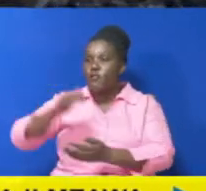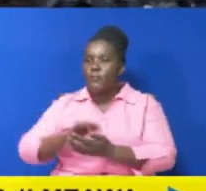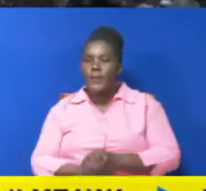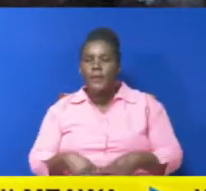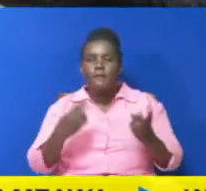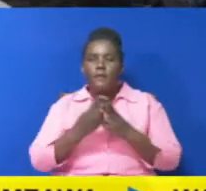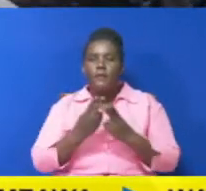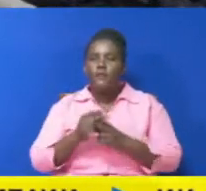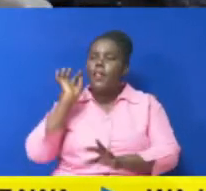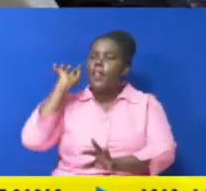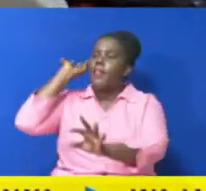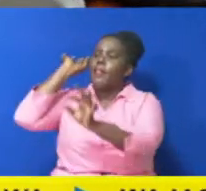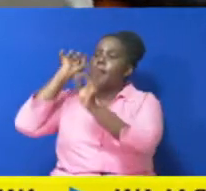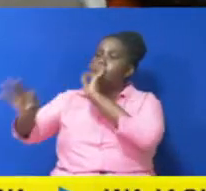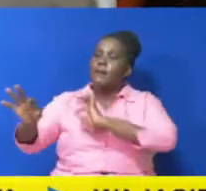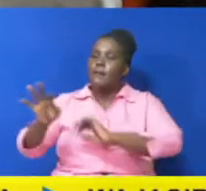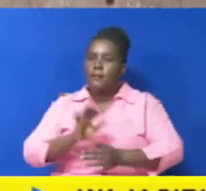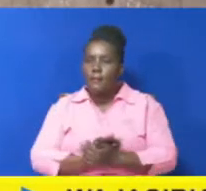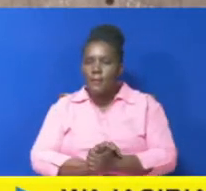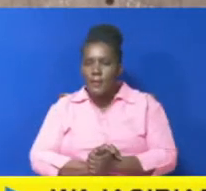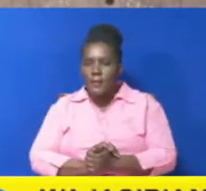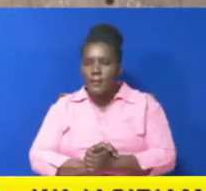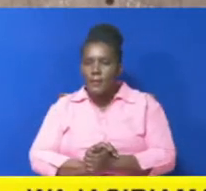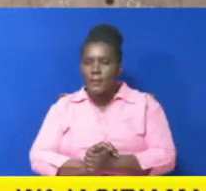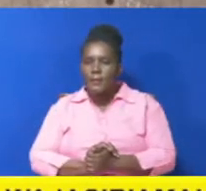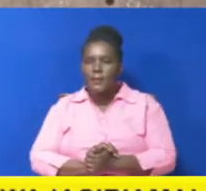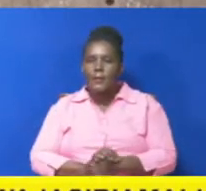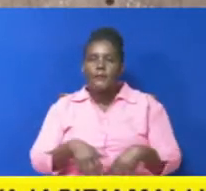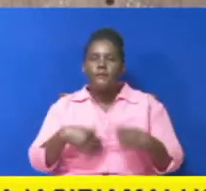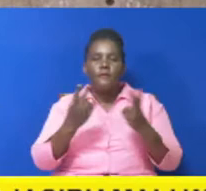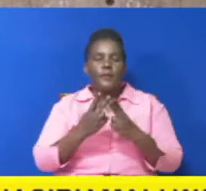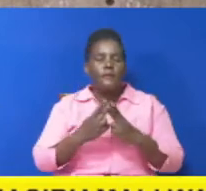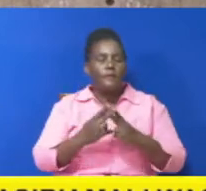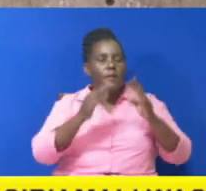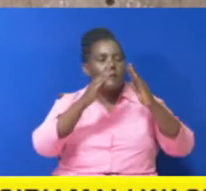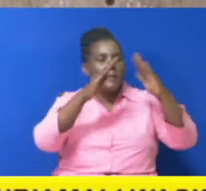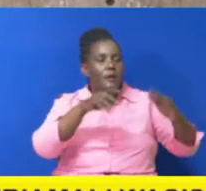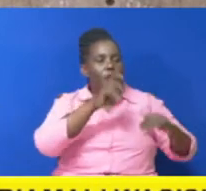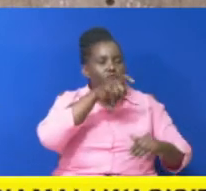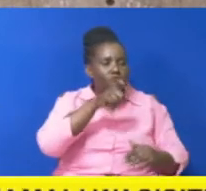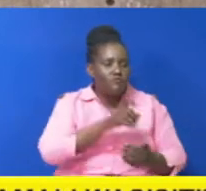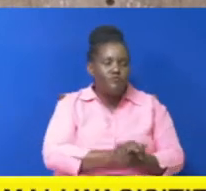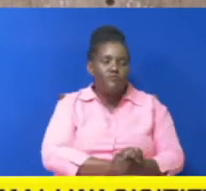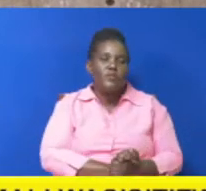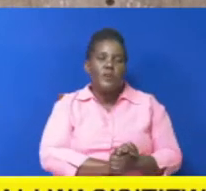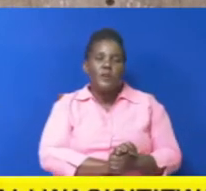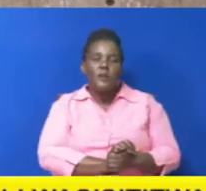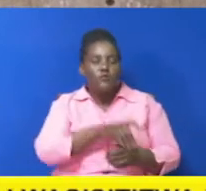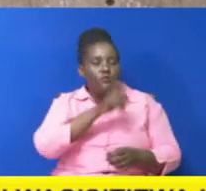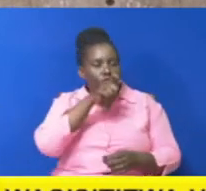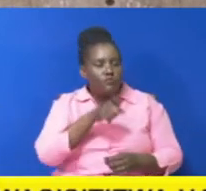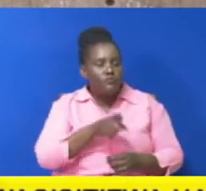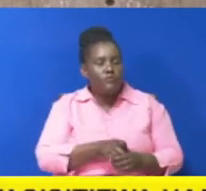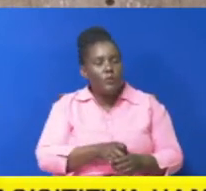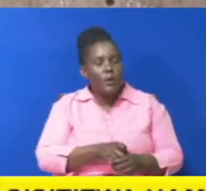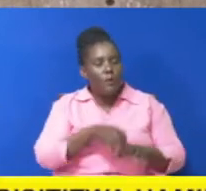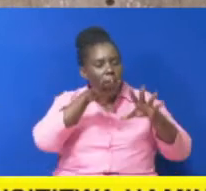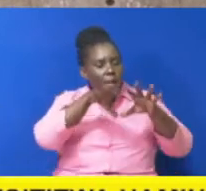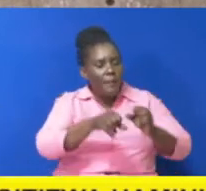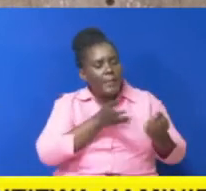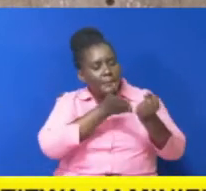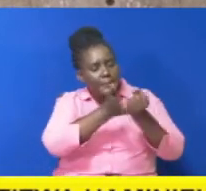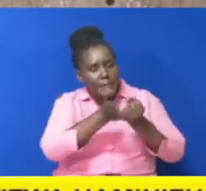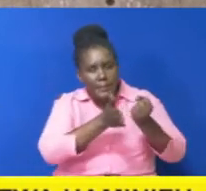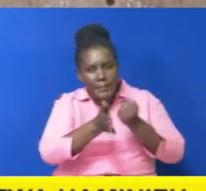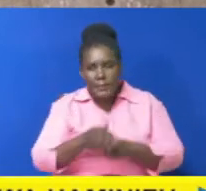wakakoka moto, wakachoma nyumba, wakavunja lile banda la kuku, wakachinja kuku, wakatupia, wakaharibu kila kitu.